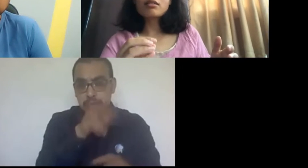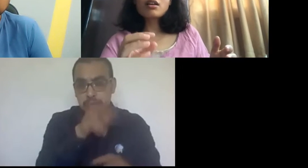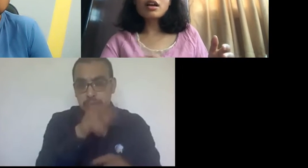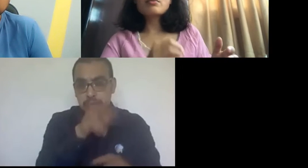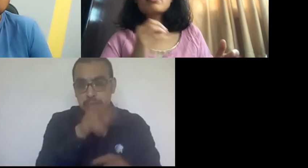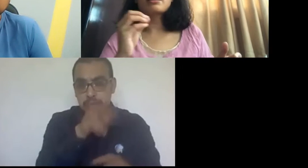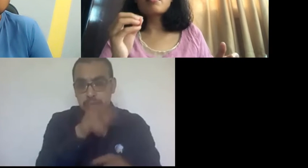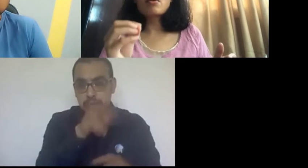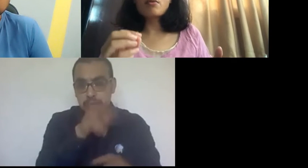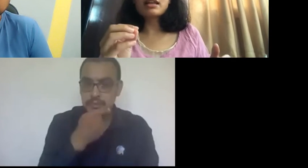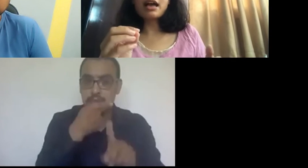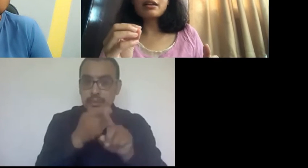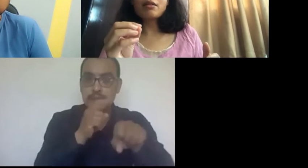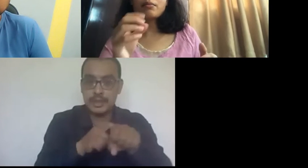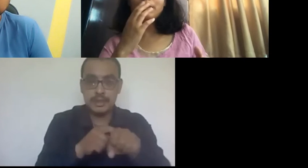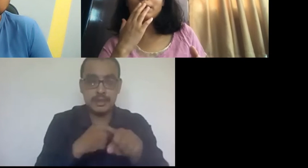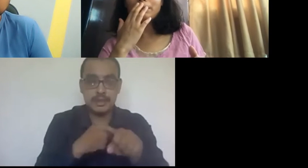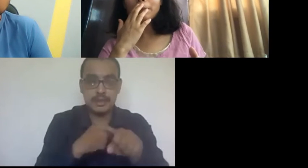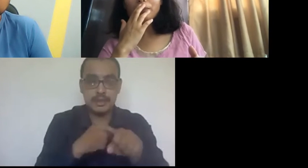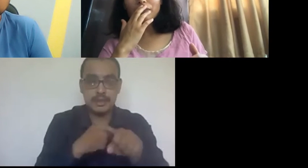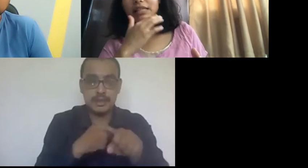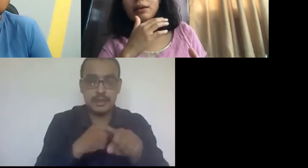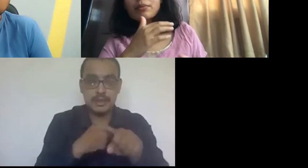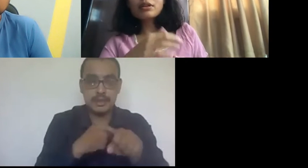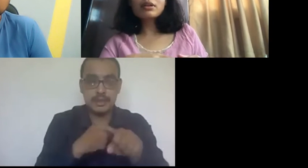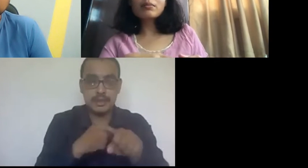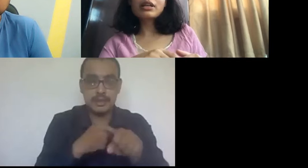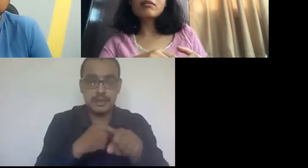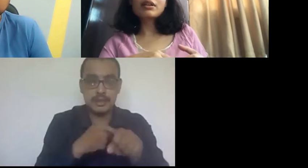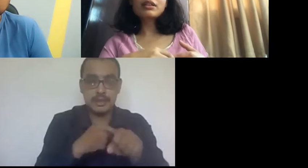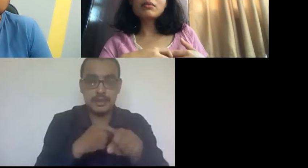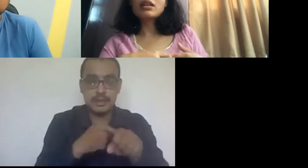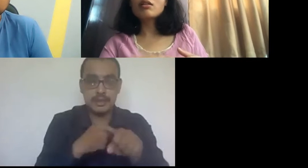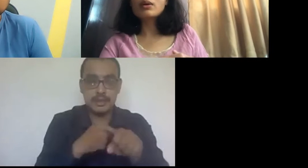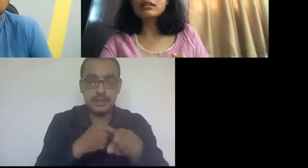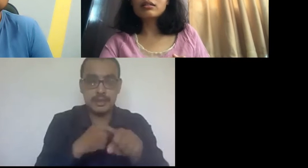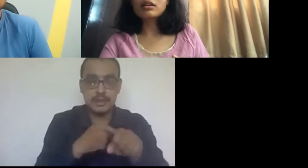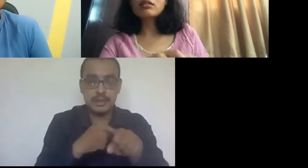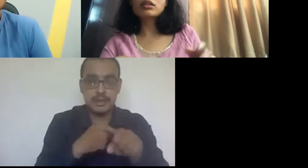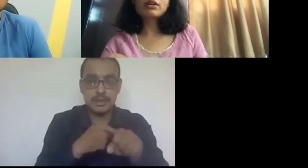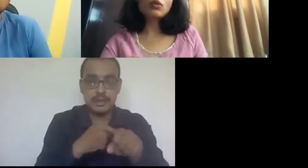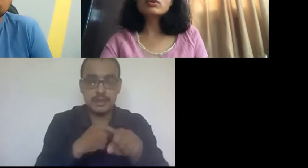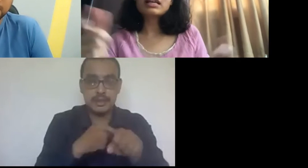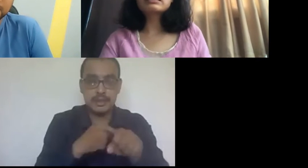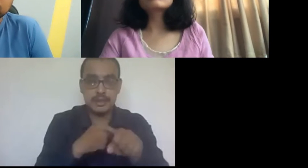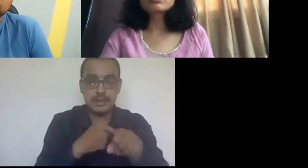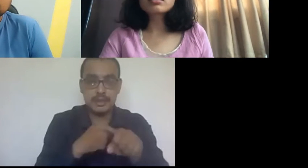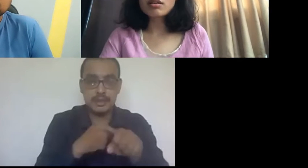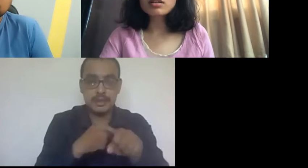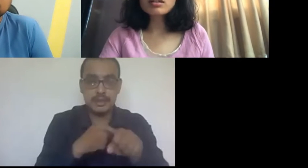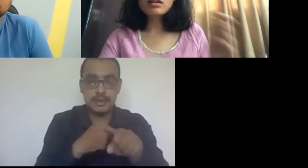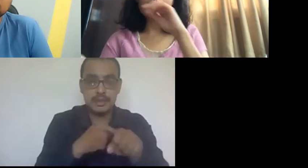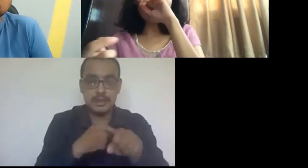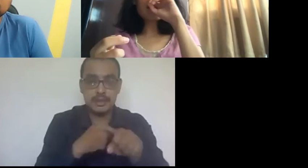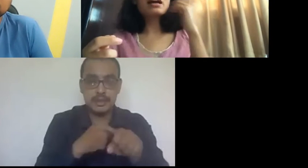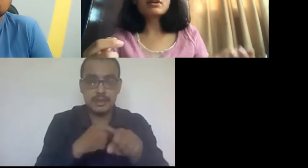आएन होइन मेरोमा राम्रो कमेन्ट आएन भन्यो भने पनि त्यसमा पनि ओके मैले गरेको के मिलेन होला त, होइन, अथवा त्यो पोस्टलाई डिलिट गरिदिन सक्छ,